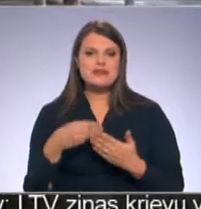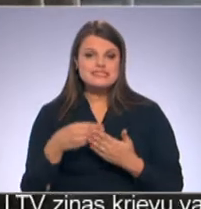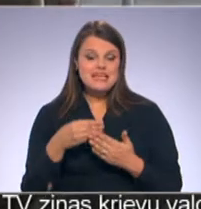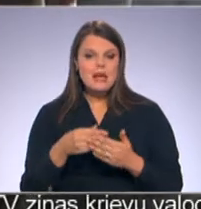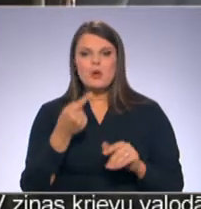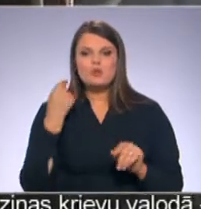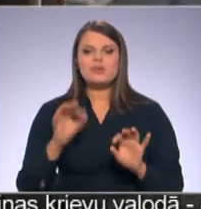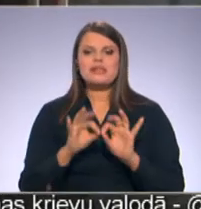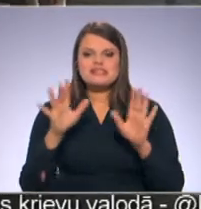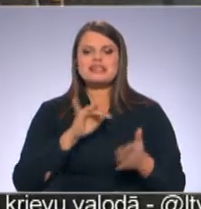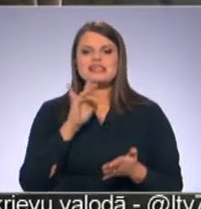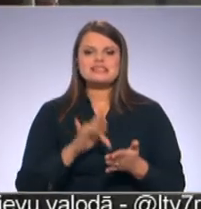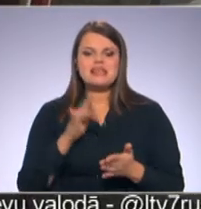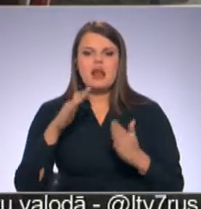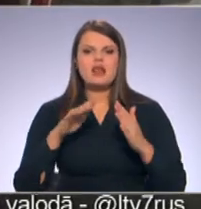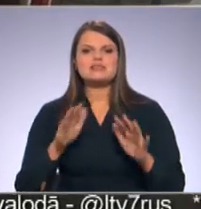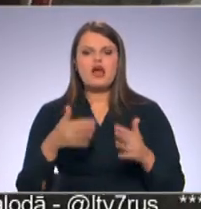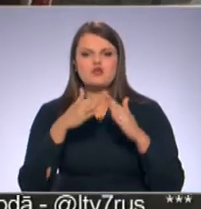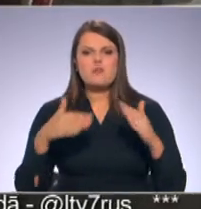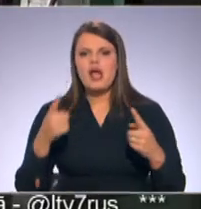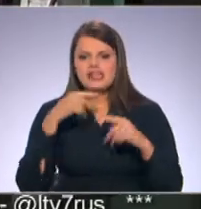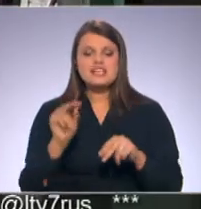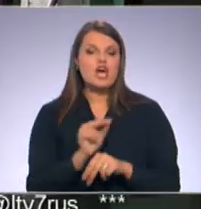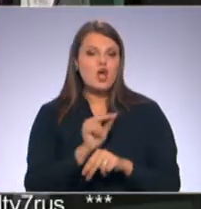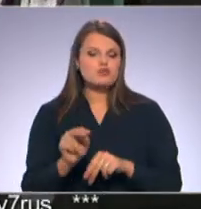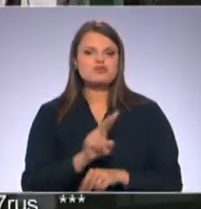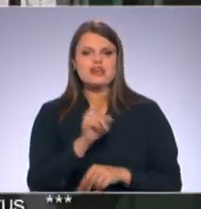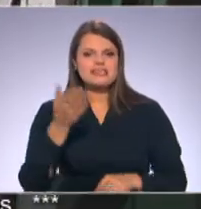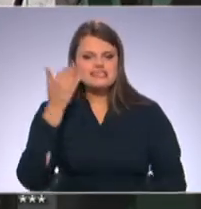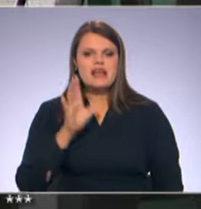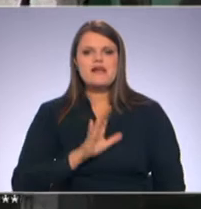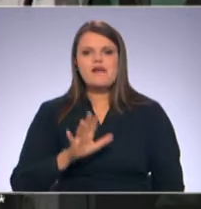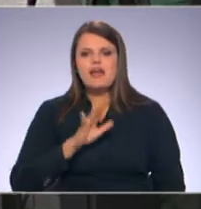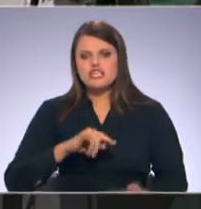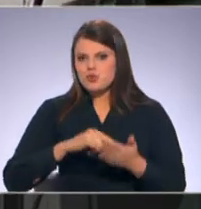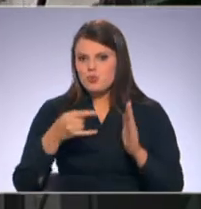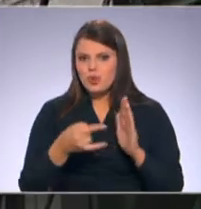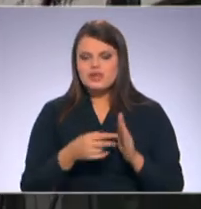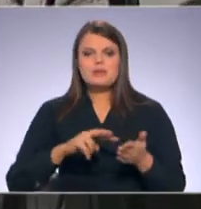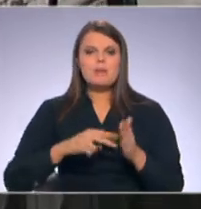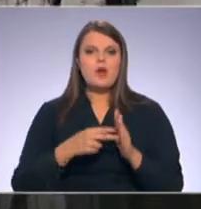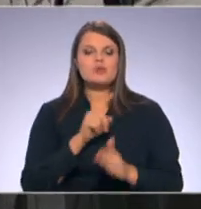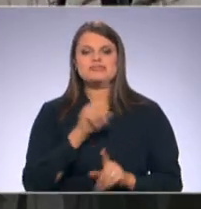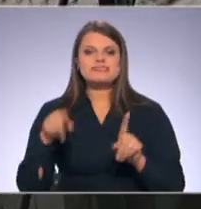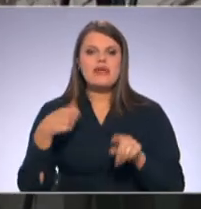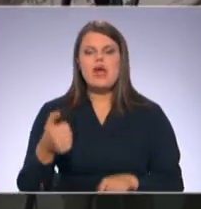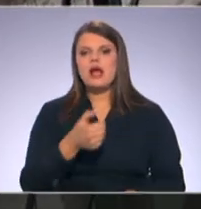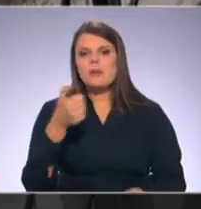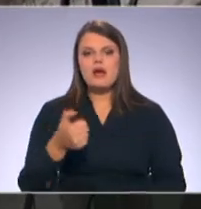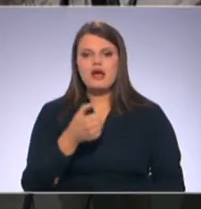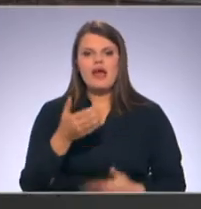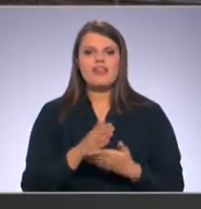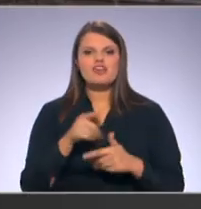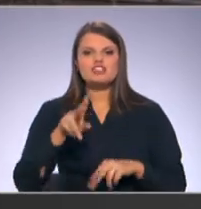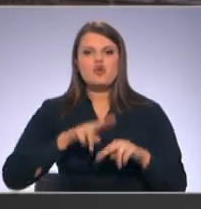pat uzsākta centrālās katlu mājas rekonstrukcija, kas ir sen gaidīts projekts. Plānots, ka līdz nākamā gada vidum te